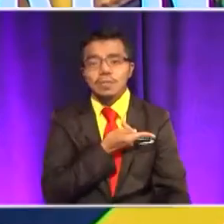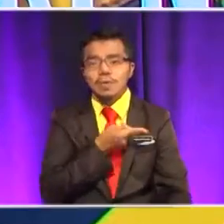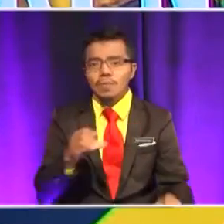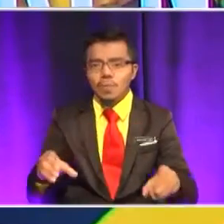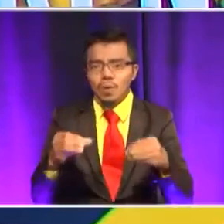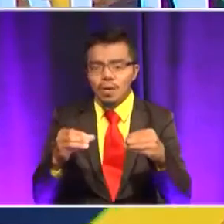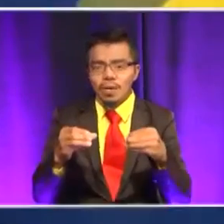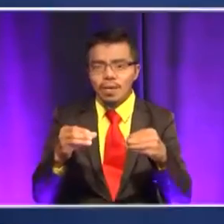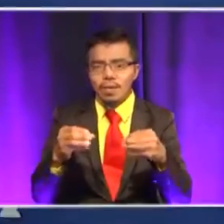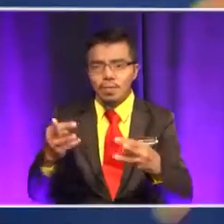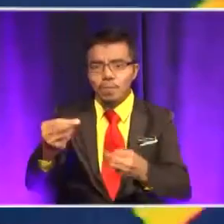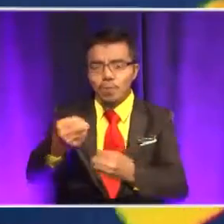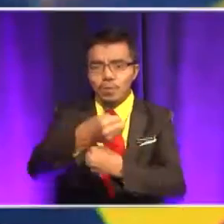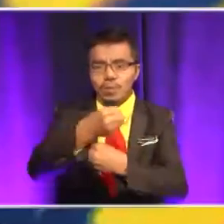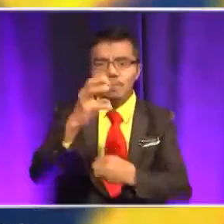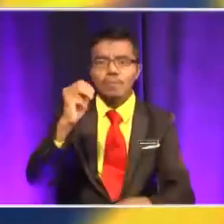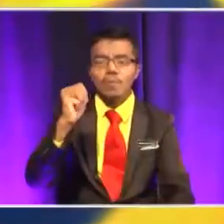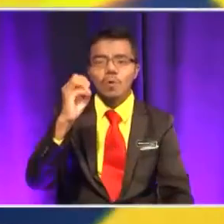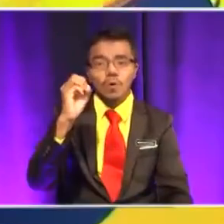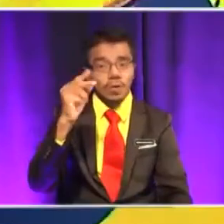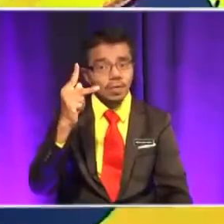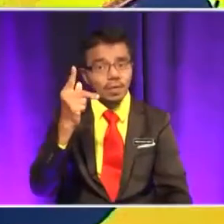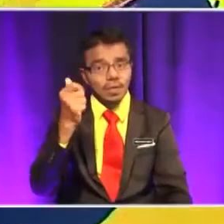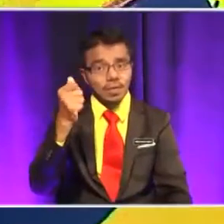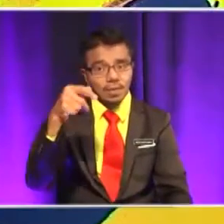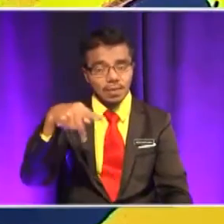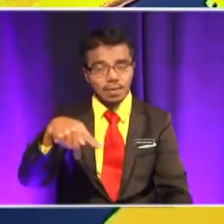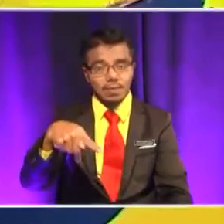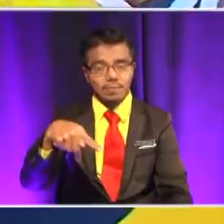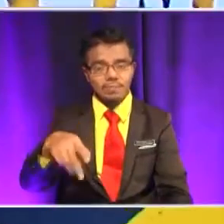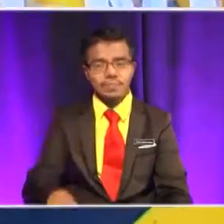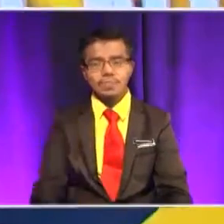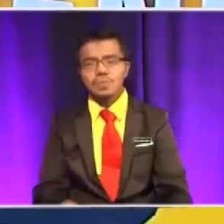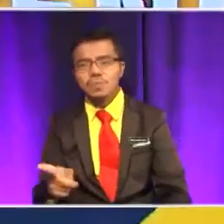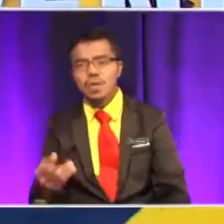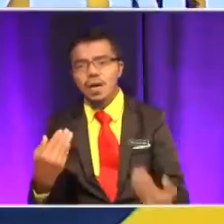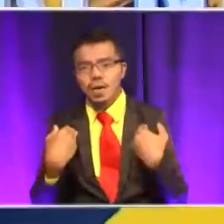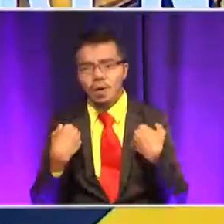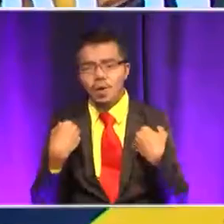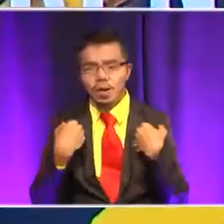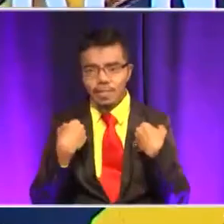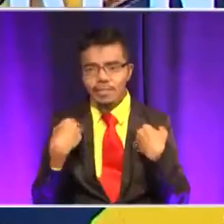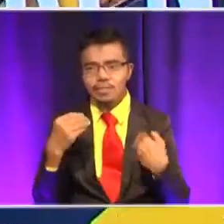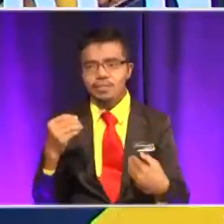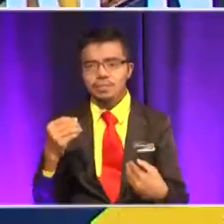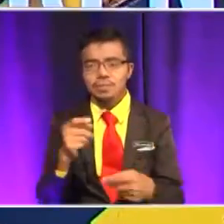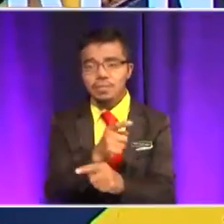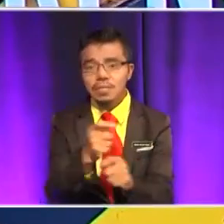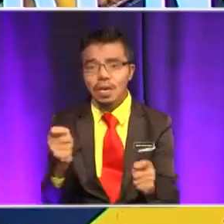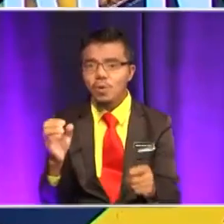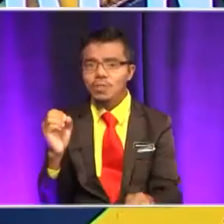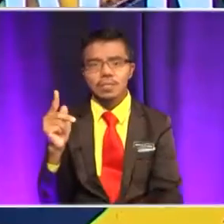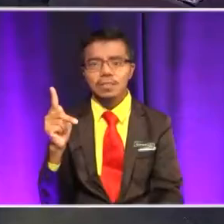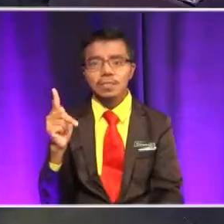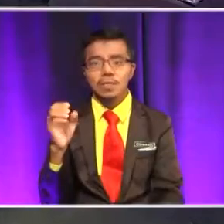prosesnya perlu dibuat dari pada awal ataupun kita perlu betulkan beberapa bagian Zaki untuk daripada sudut muka Biasanya kita